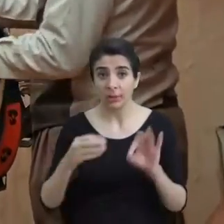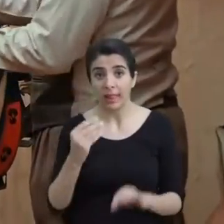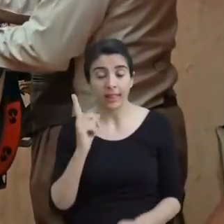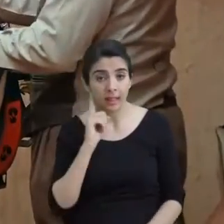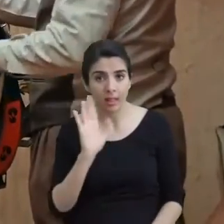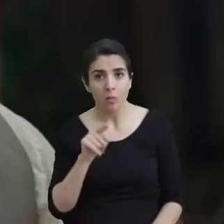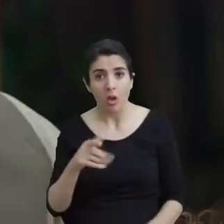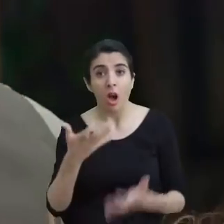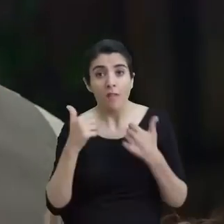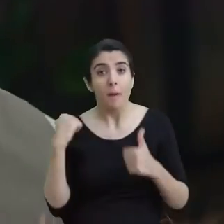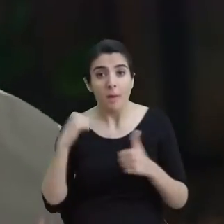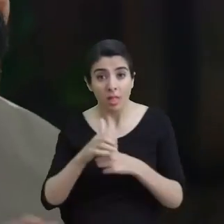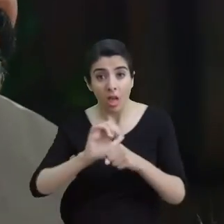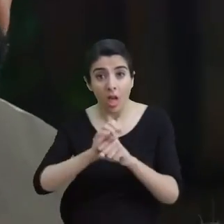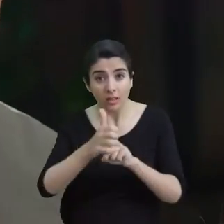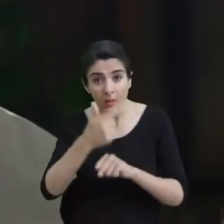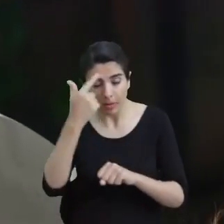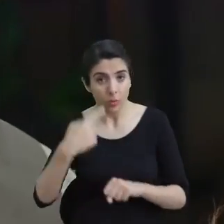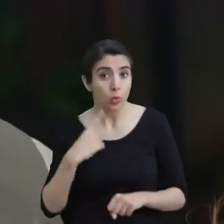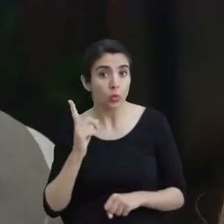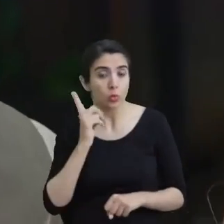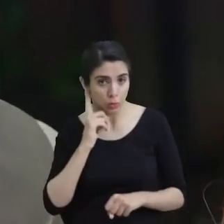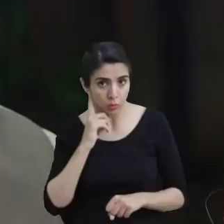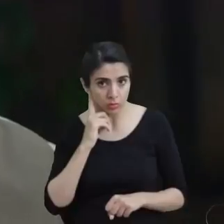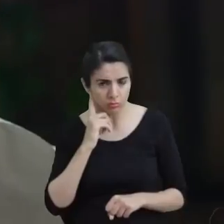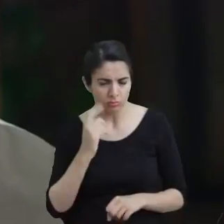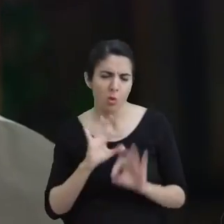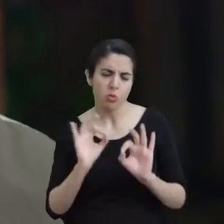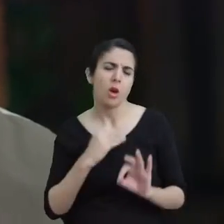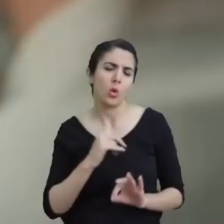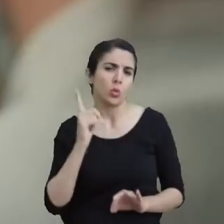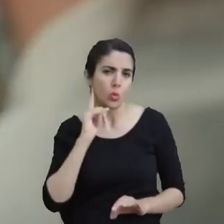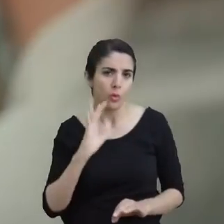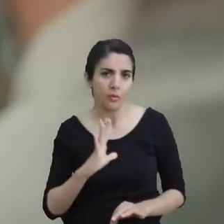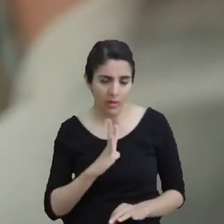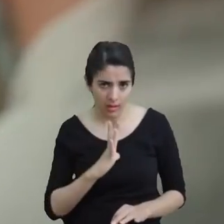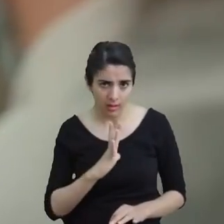Şimdi beni iyi dinle. Bu hayvana bir daha eziyet ettiğini duyarsam, ki duyarım,